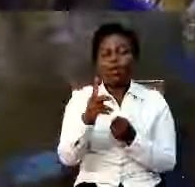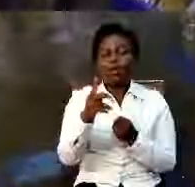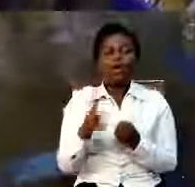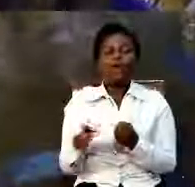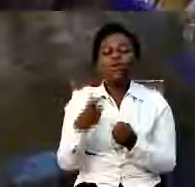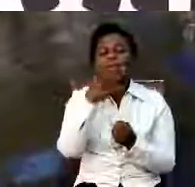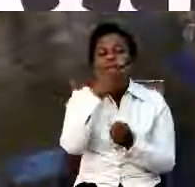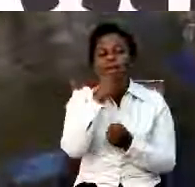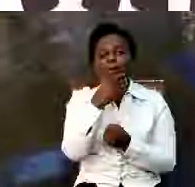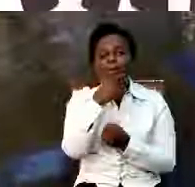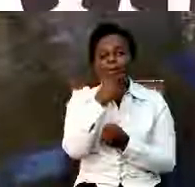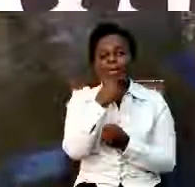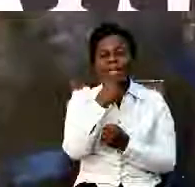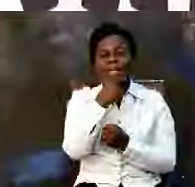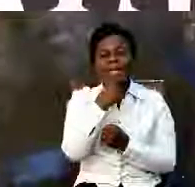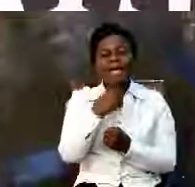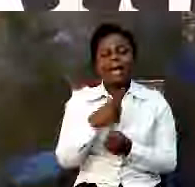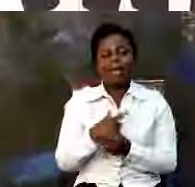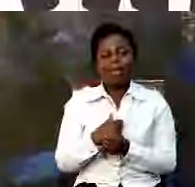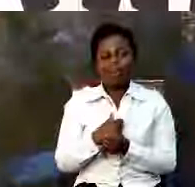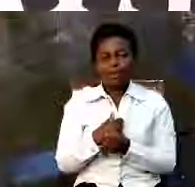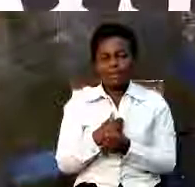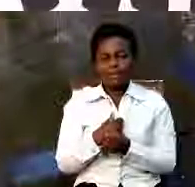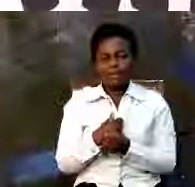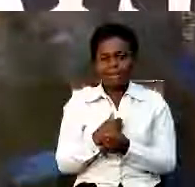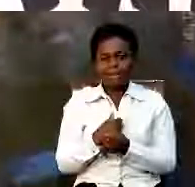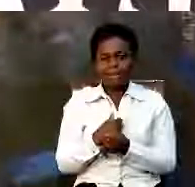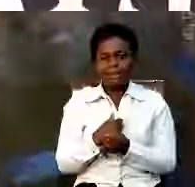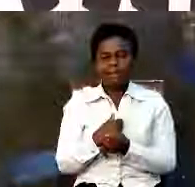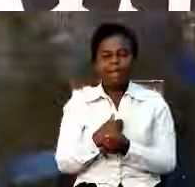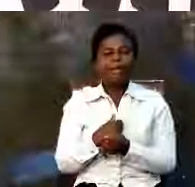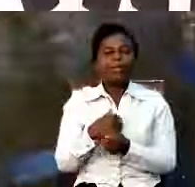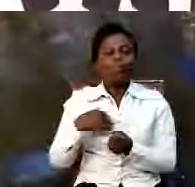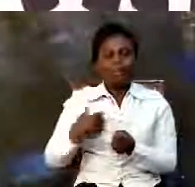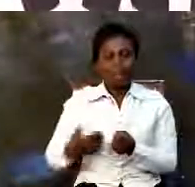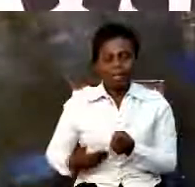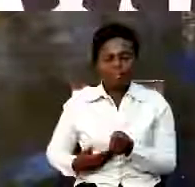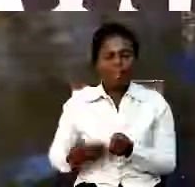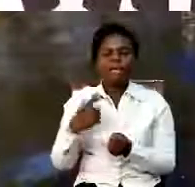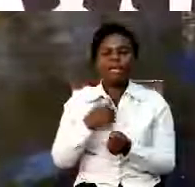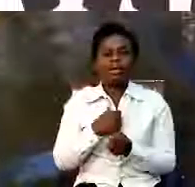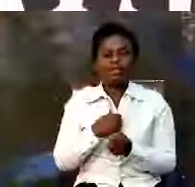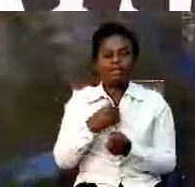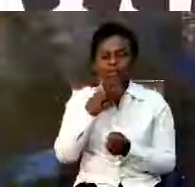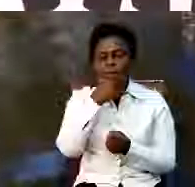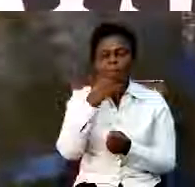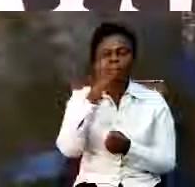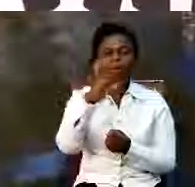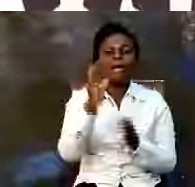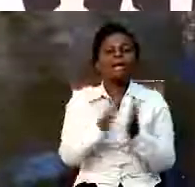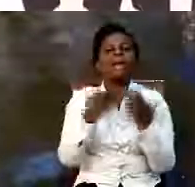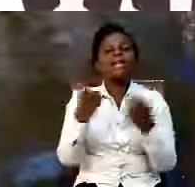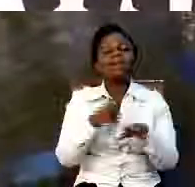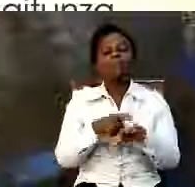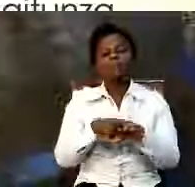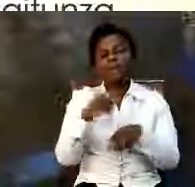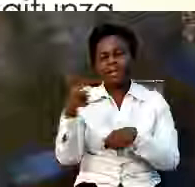mwanamume anapohisi, mwanamke anapohisi kuwa mume wake hana muda na